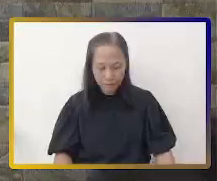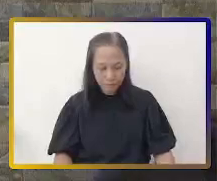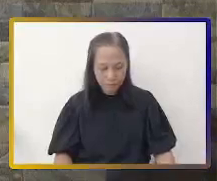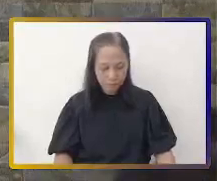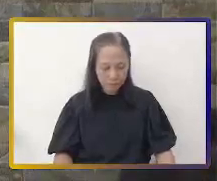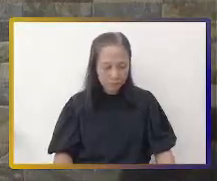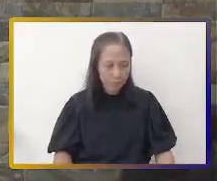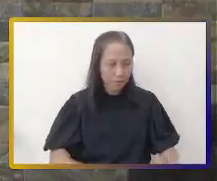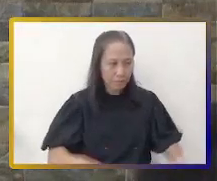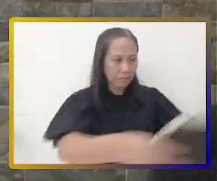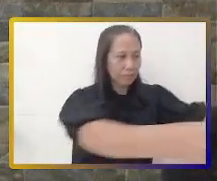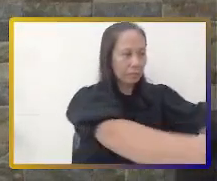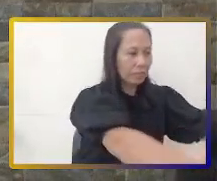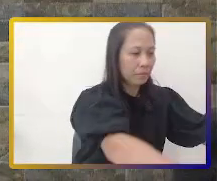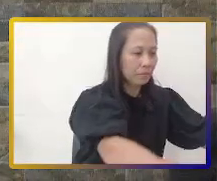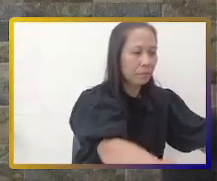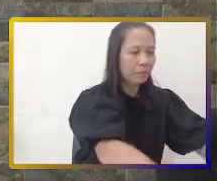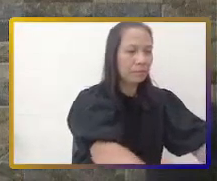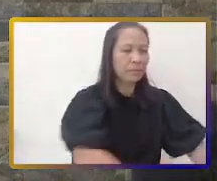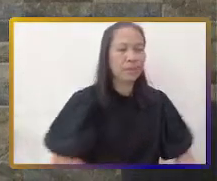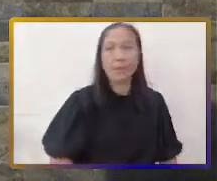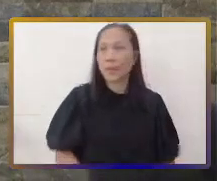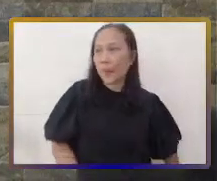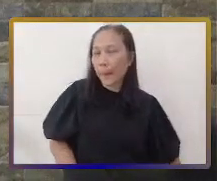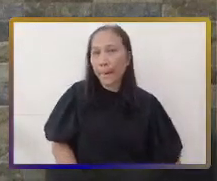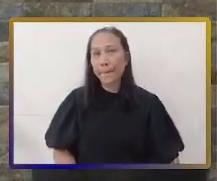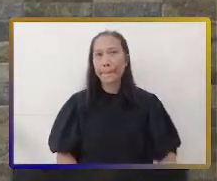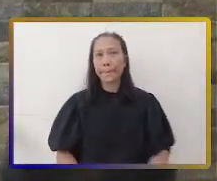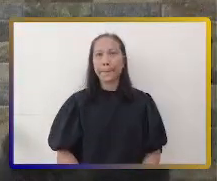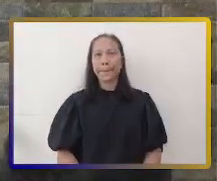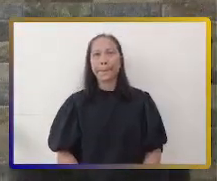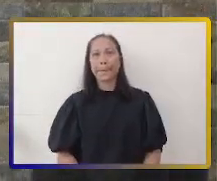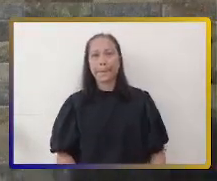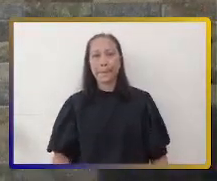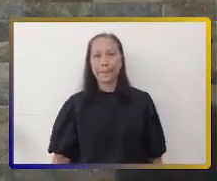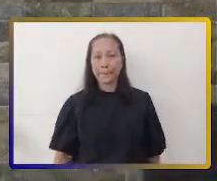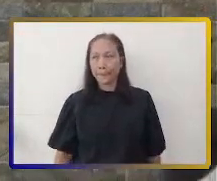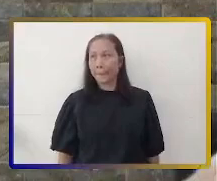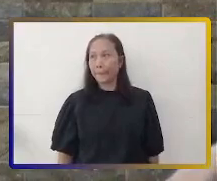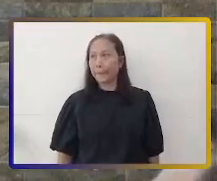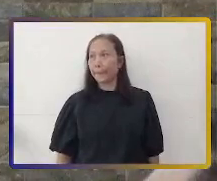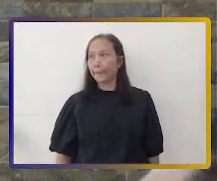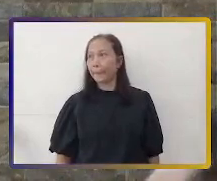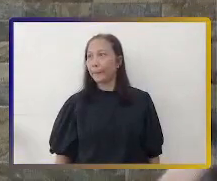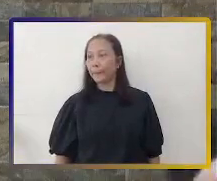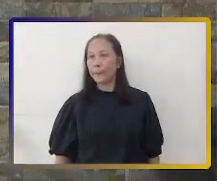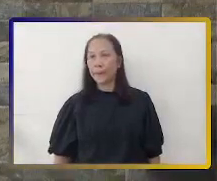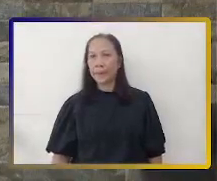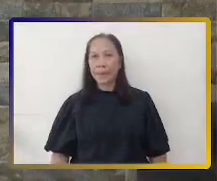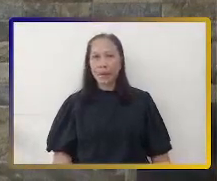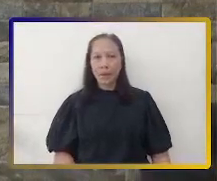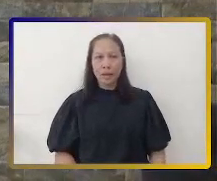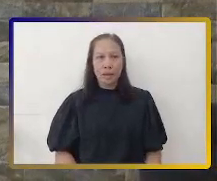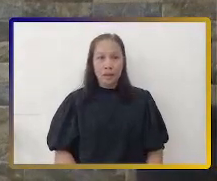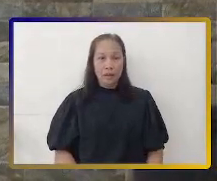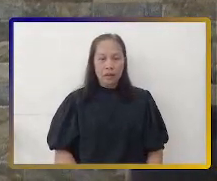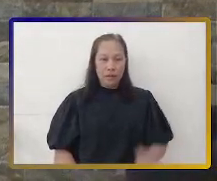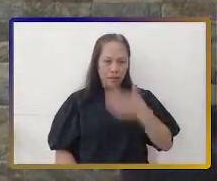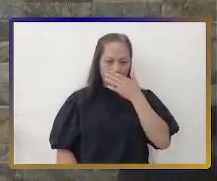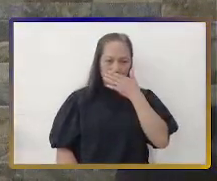believe that this will always be a great blessing sa bawat isa tayo po ba ay pinagpapala sa ating pong Sunday school lesson